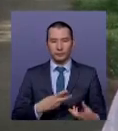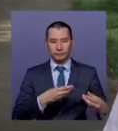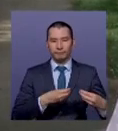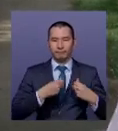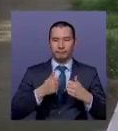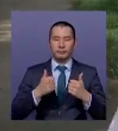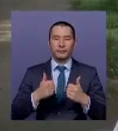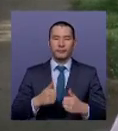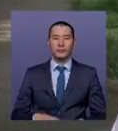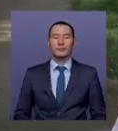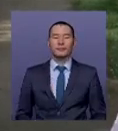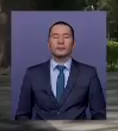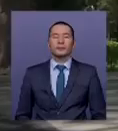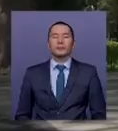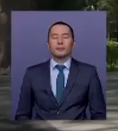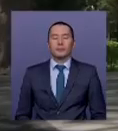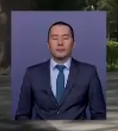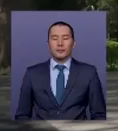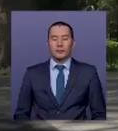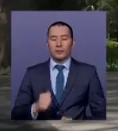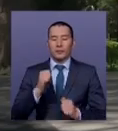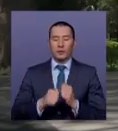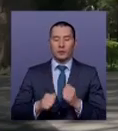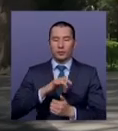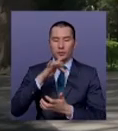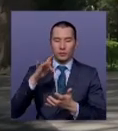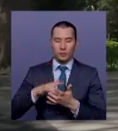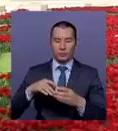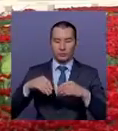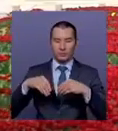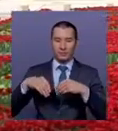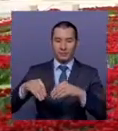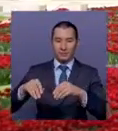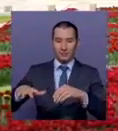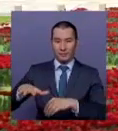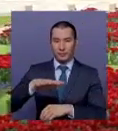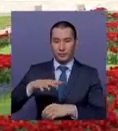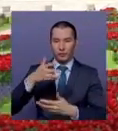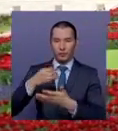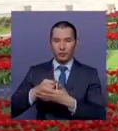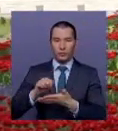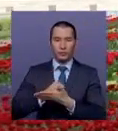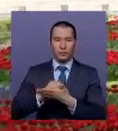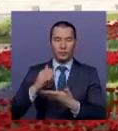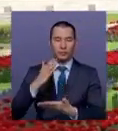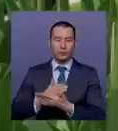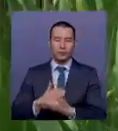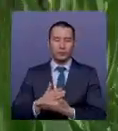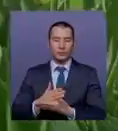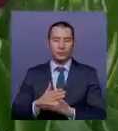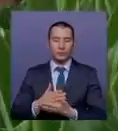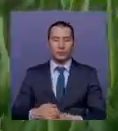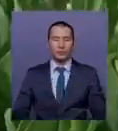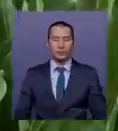и радость в это непростое время. Каждый городской цветник имеет свой паспорт, на основании которого выбирается ассортимент растений, формируется заявка